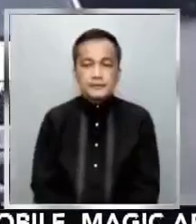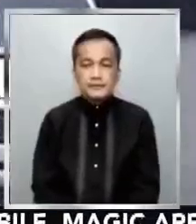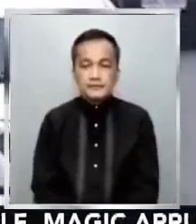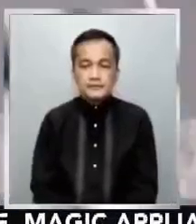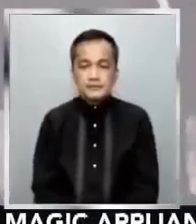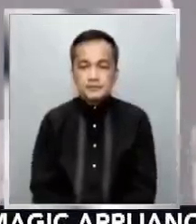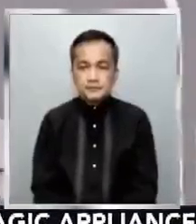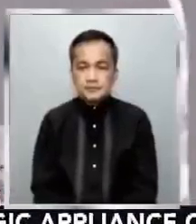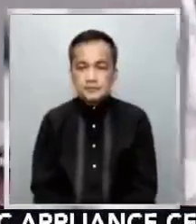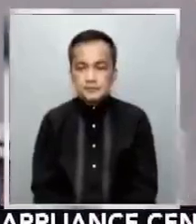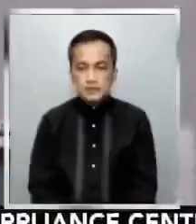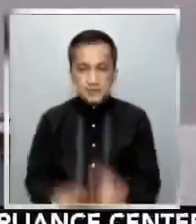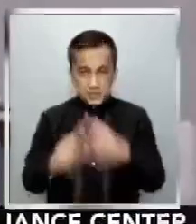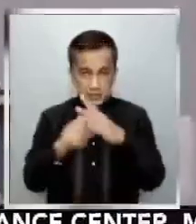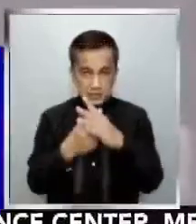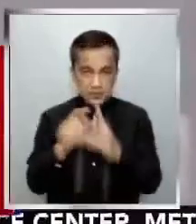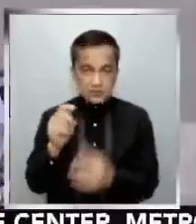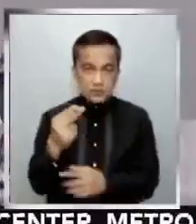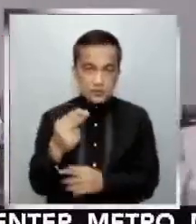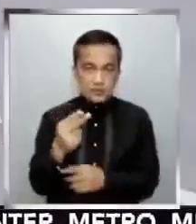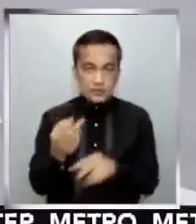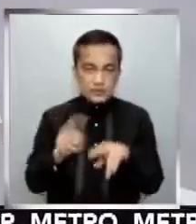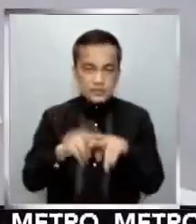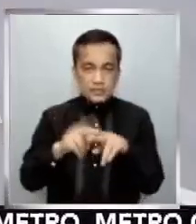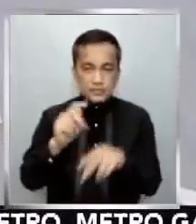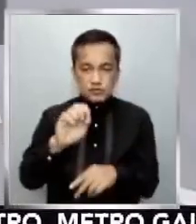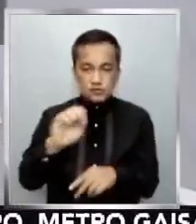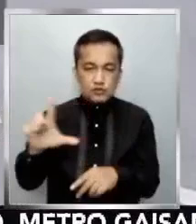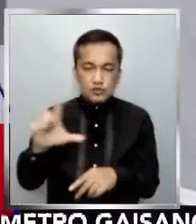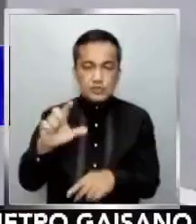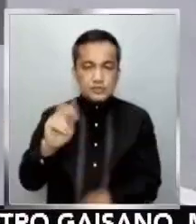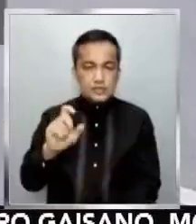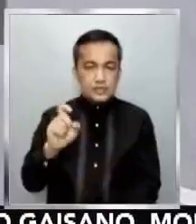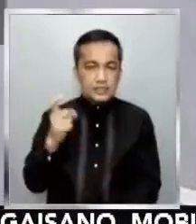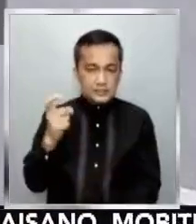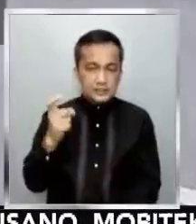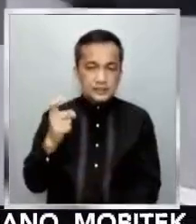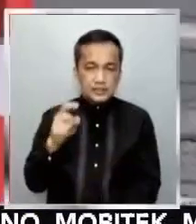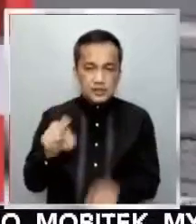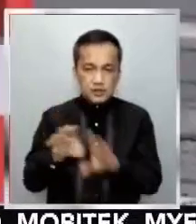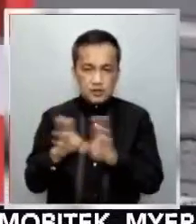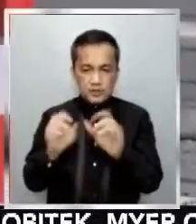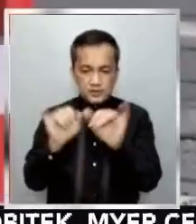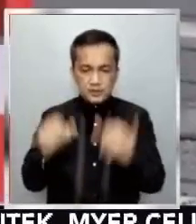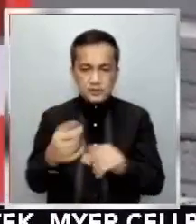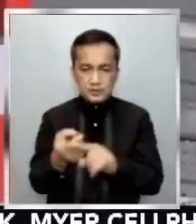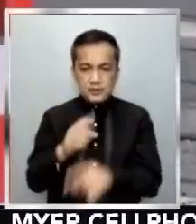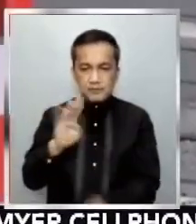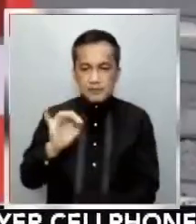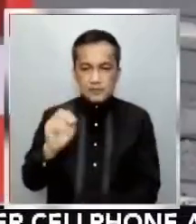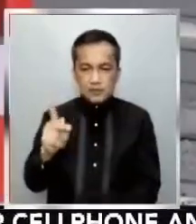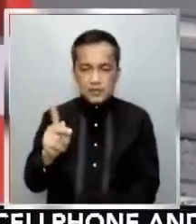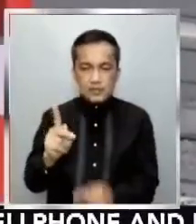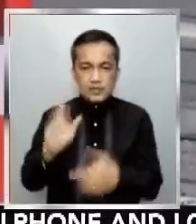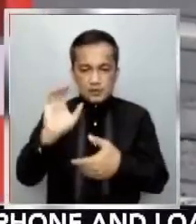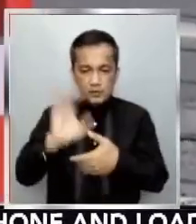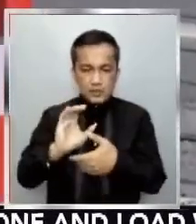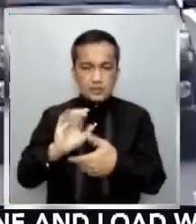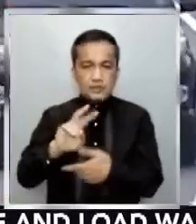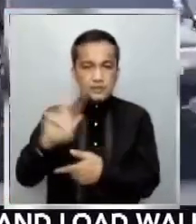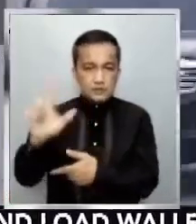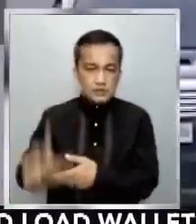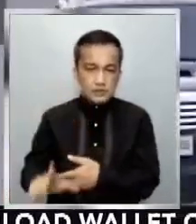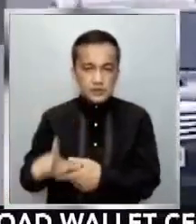Epektibo sa Webes, tataas ang toll fee sa NLEX. Sa open system o mula Balintawak, Caloocan, Valenzuela, Mindanao